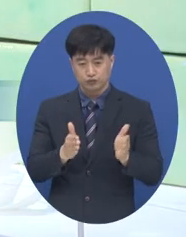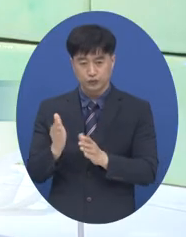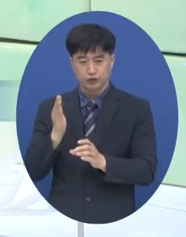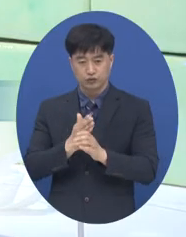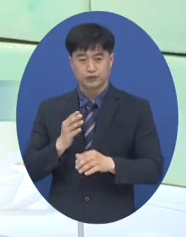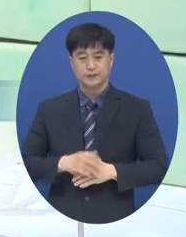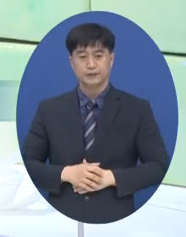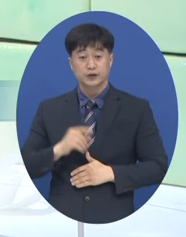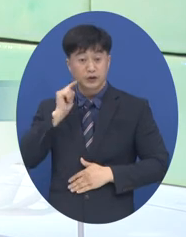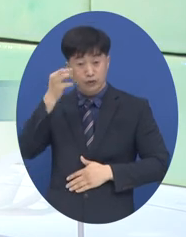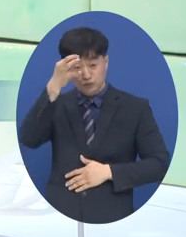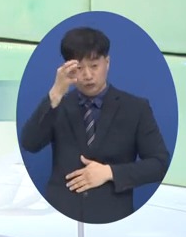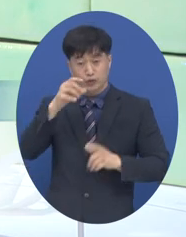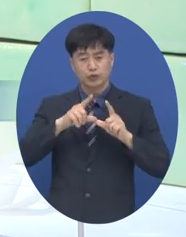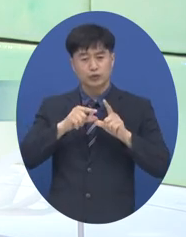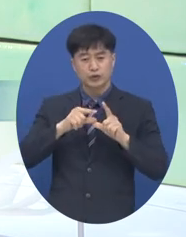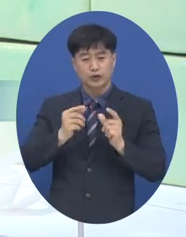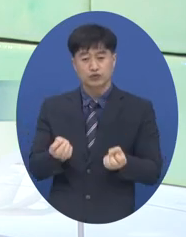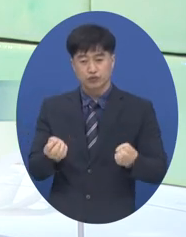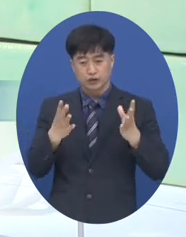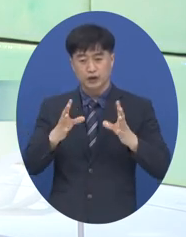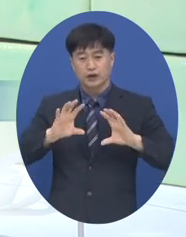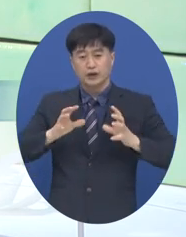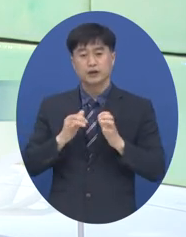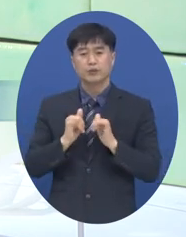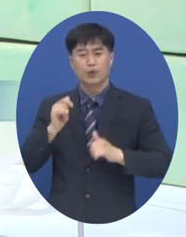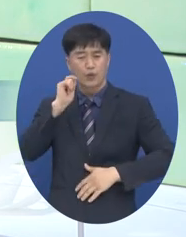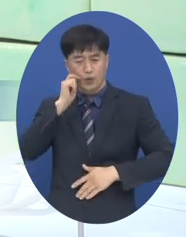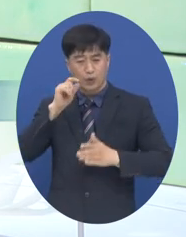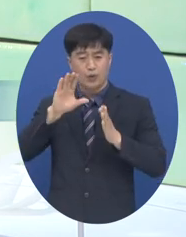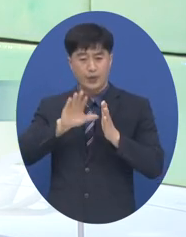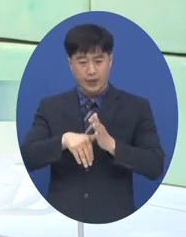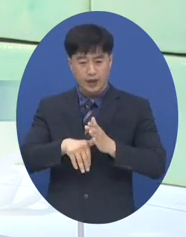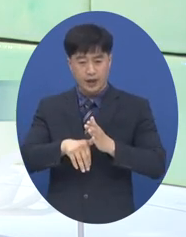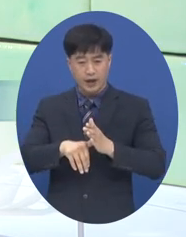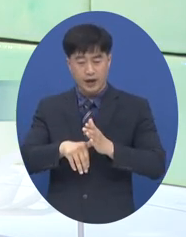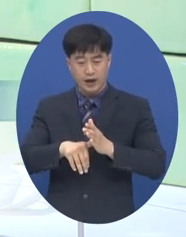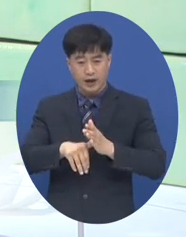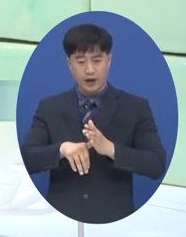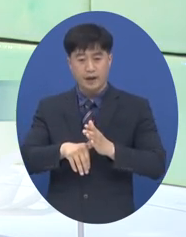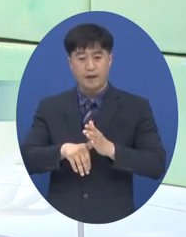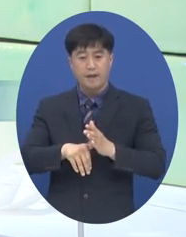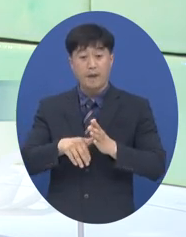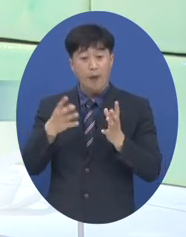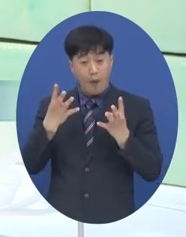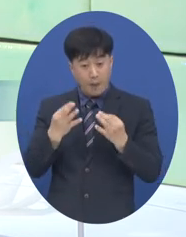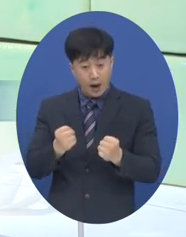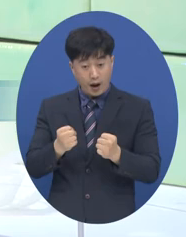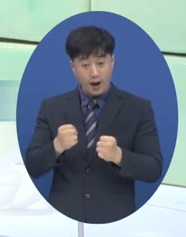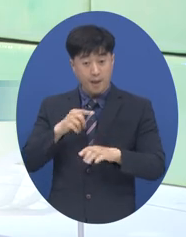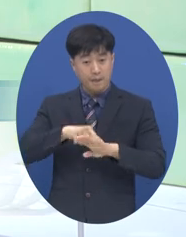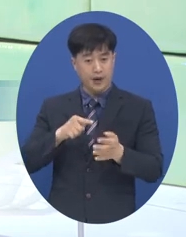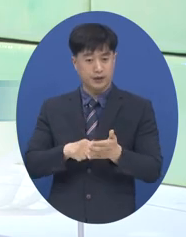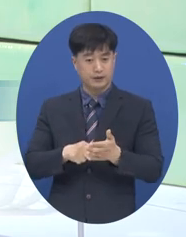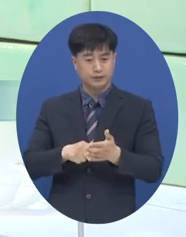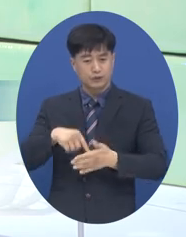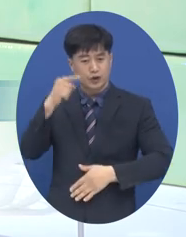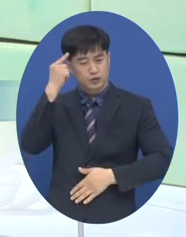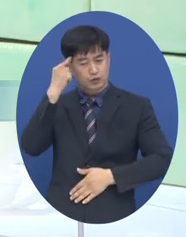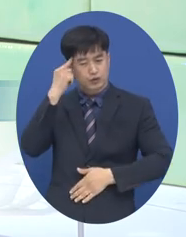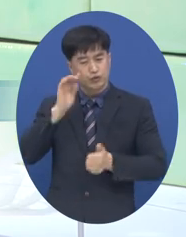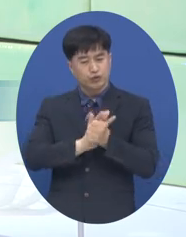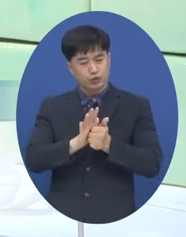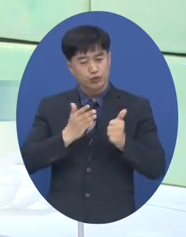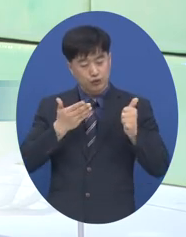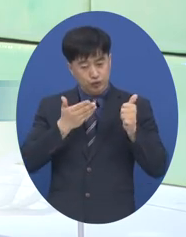예술이라는 부분에 그 비엔날레가 국민들에게 그 어려운 시기에 얼마나 폐 마음과